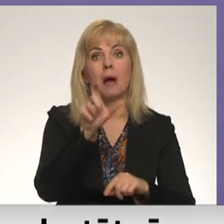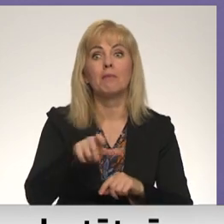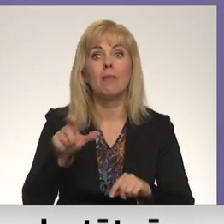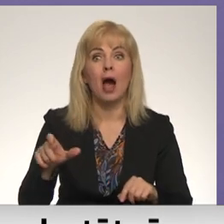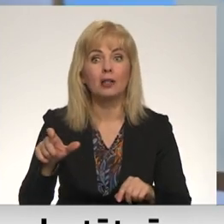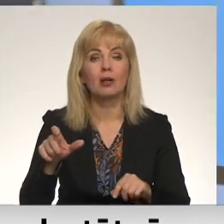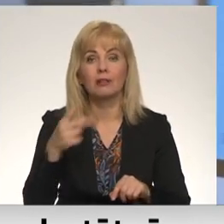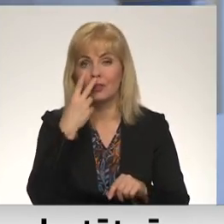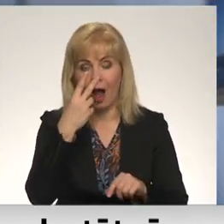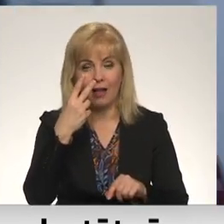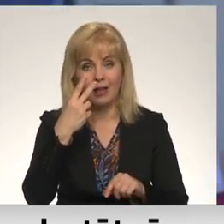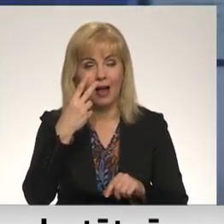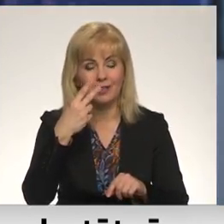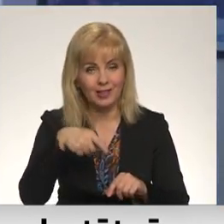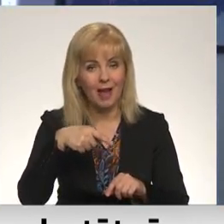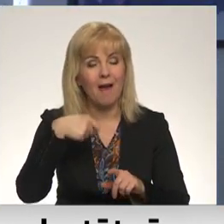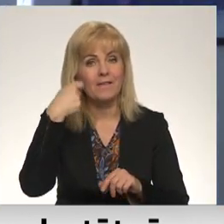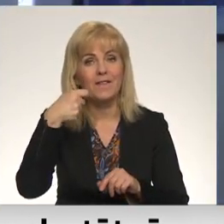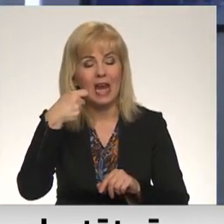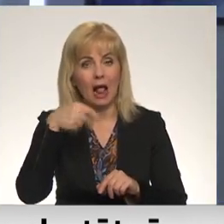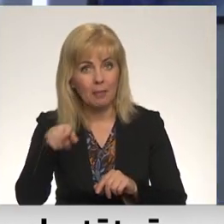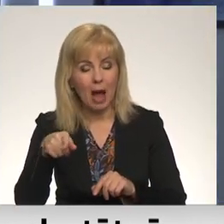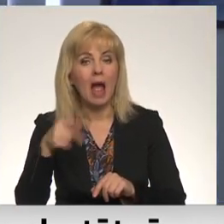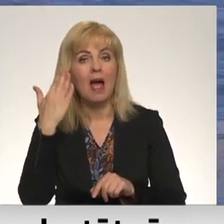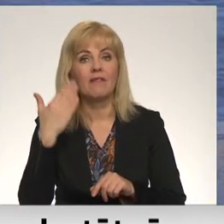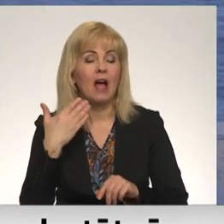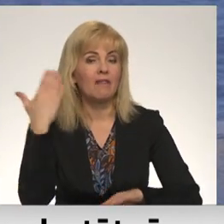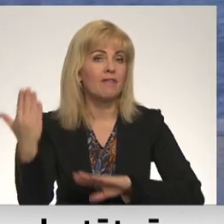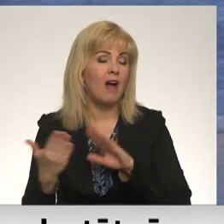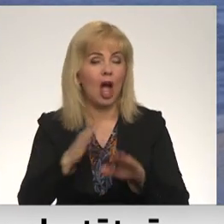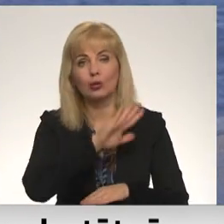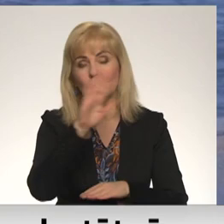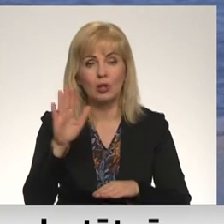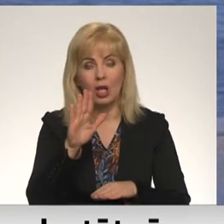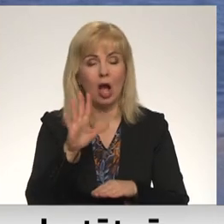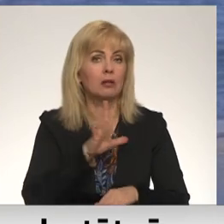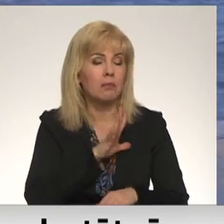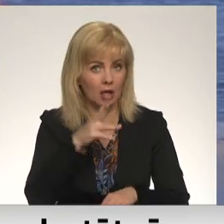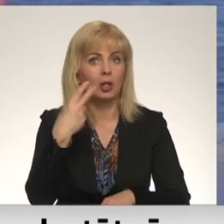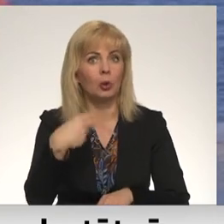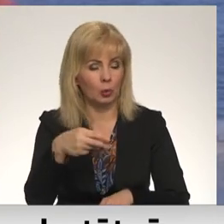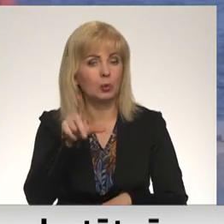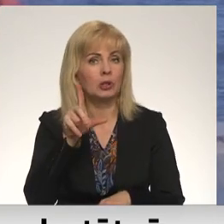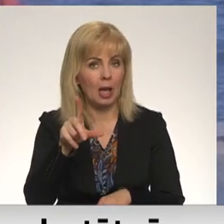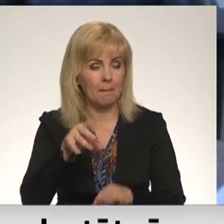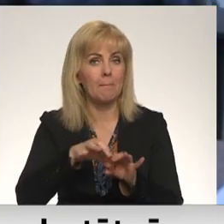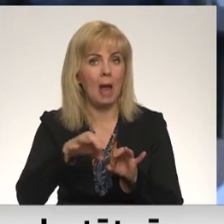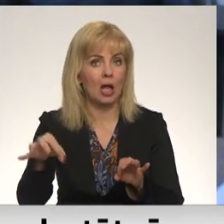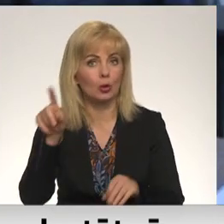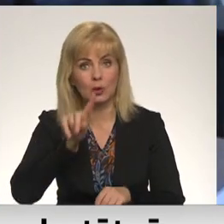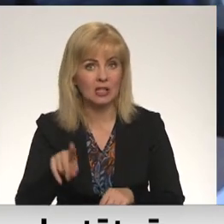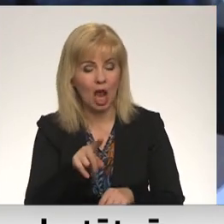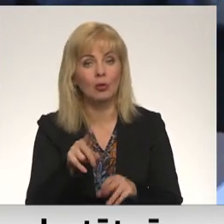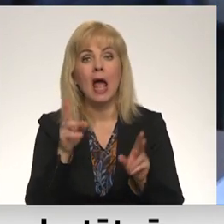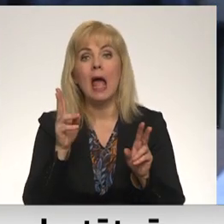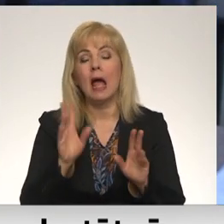skaties, filmēja. Ventspils ostas kapteini šodien skaidro, ka Ventspilī vētras dienās vējas stiprums sasniedz turpat 27 metru sekundē. Bet